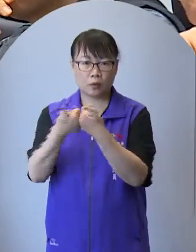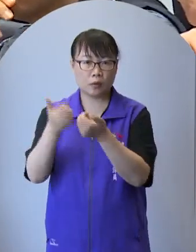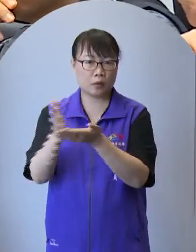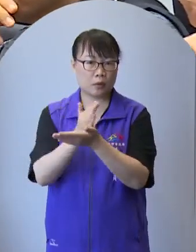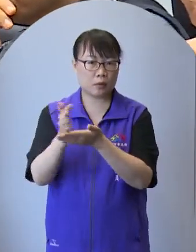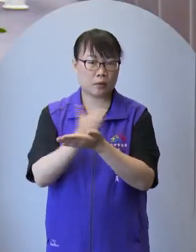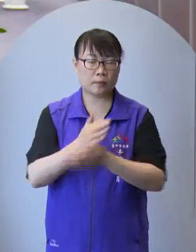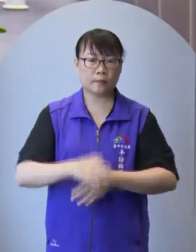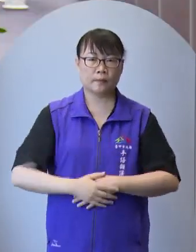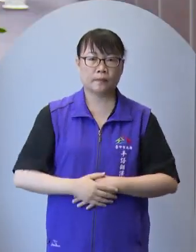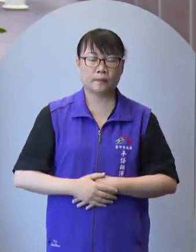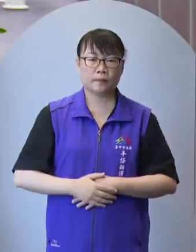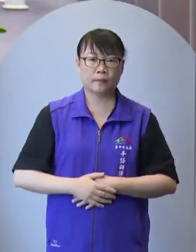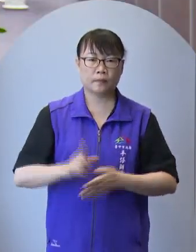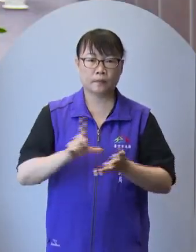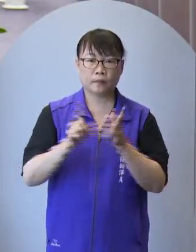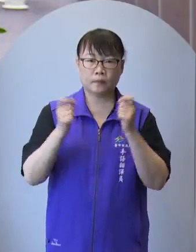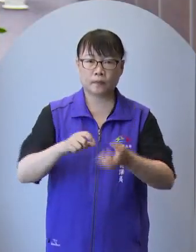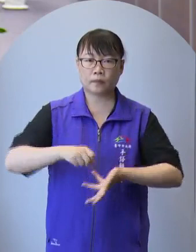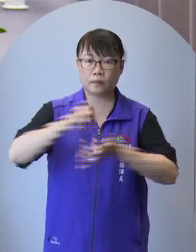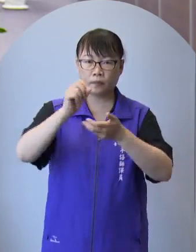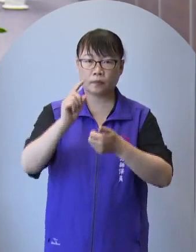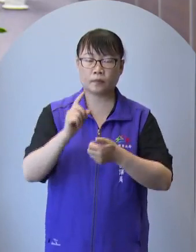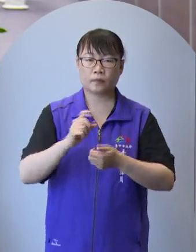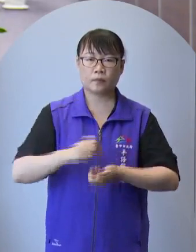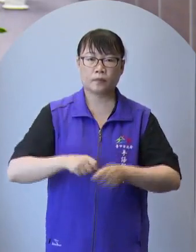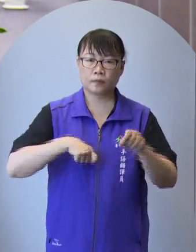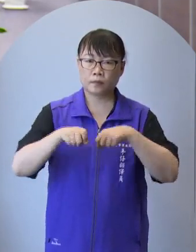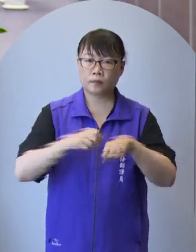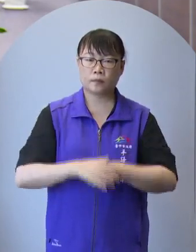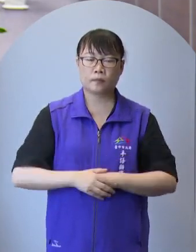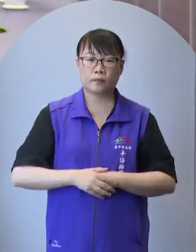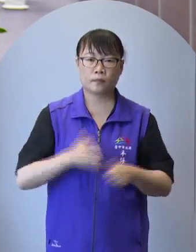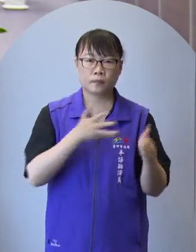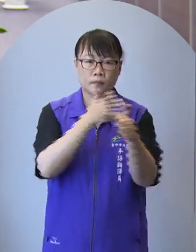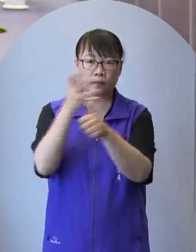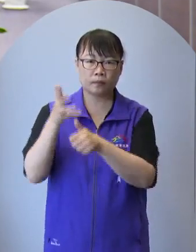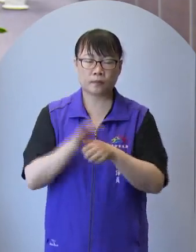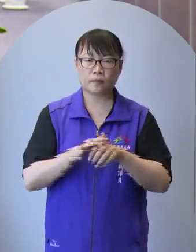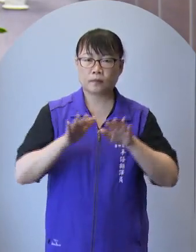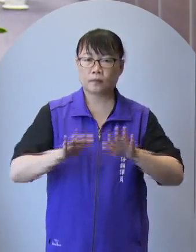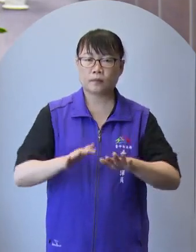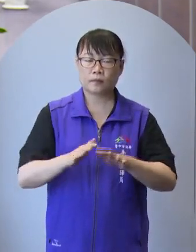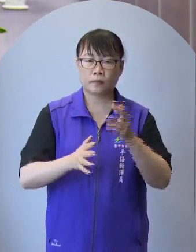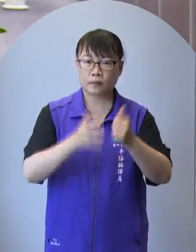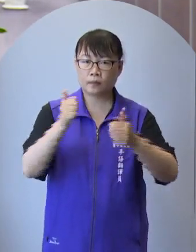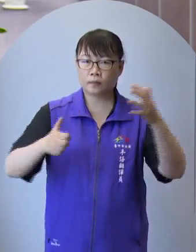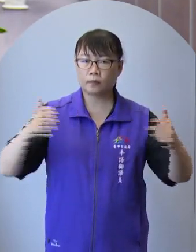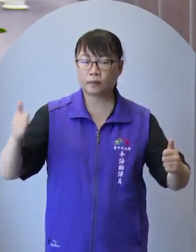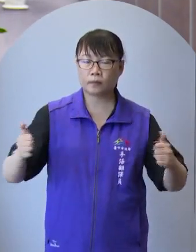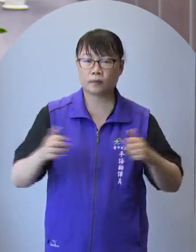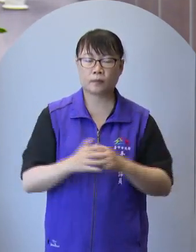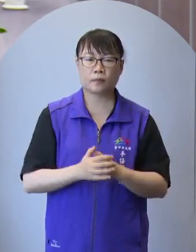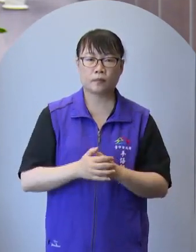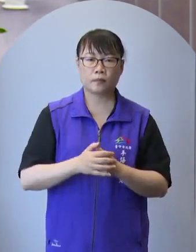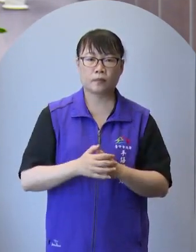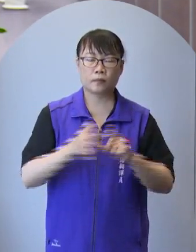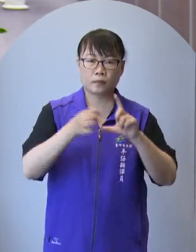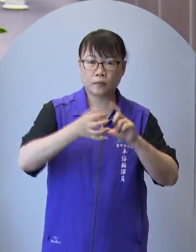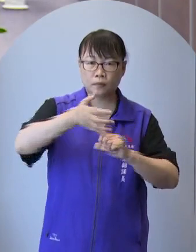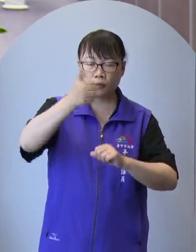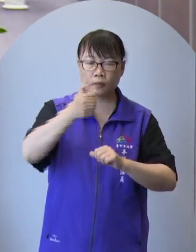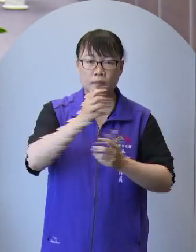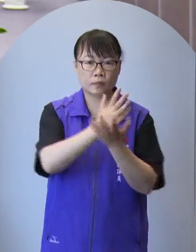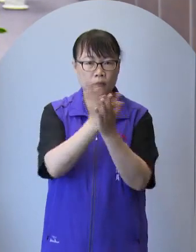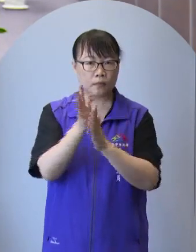议。 临时动议。 好，请问我们各位各局处会的首长或者区长有没有临